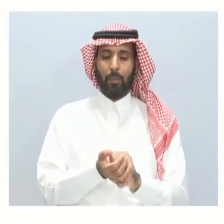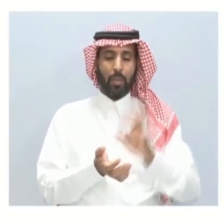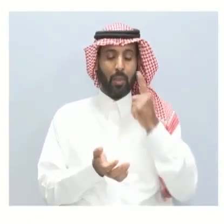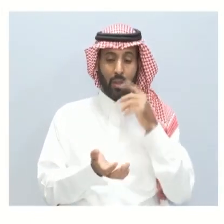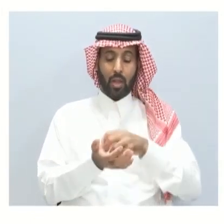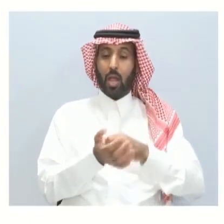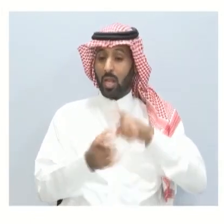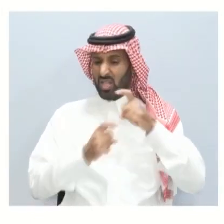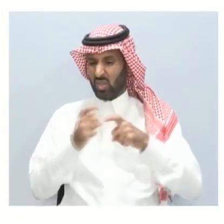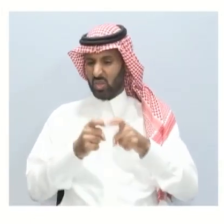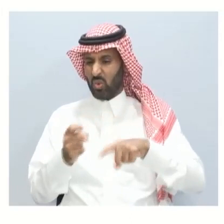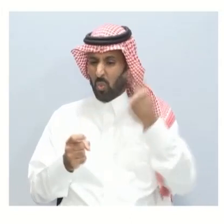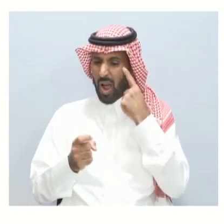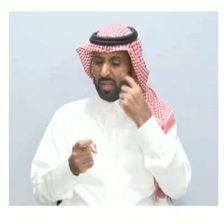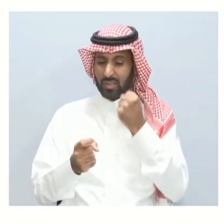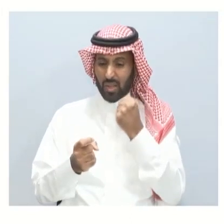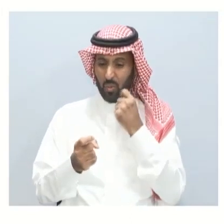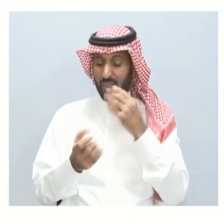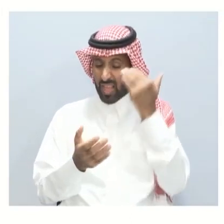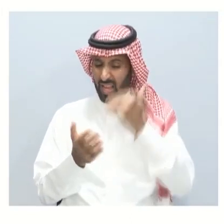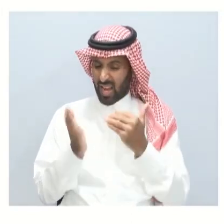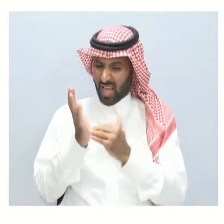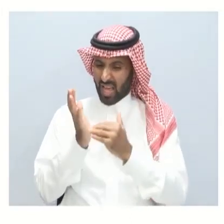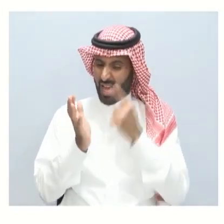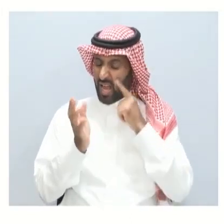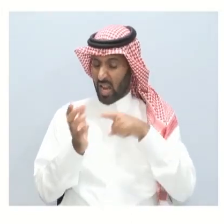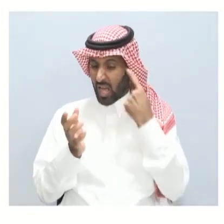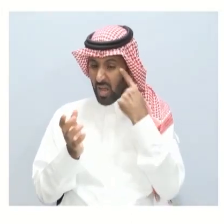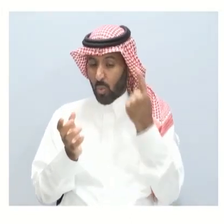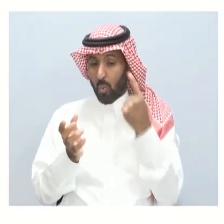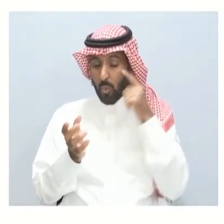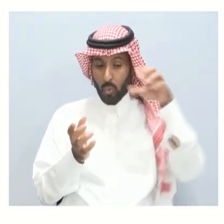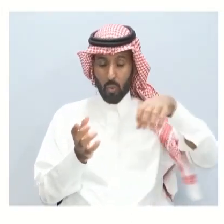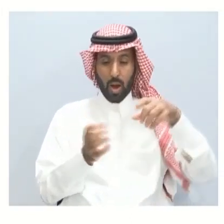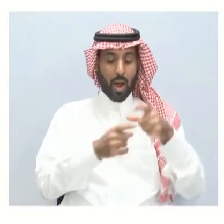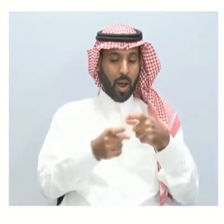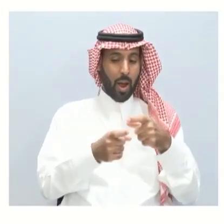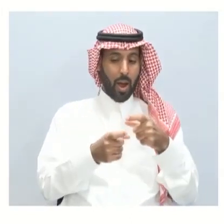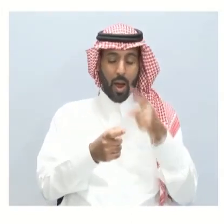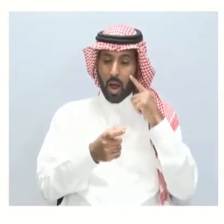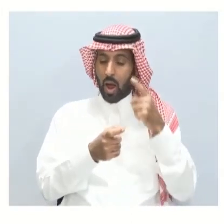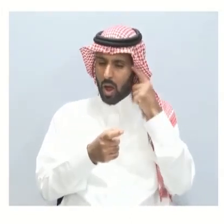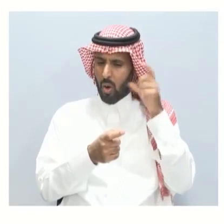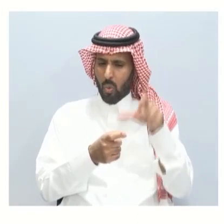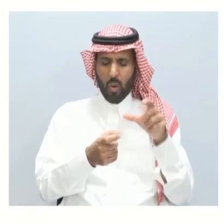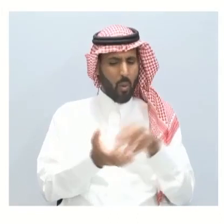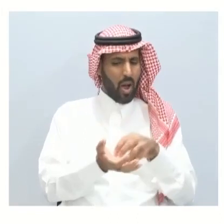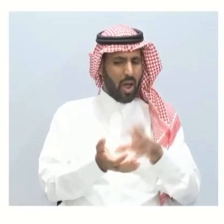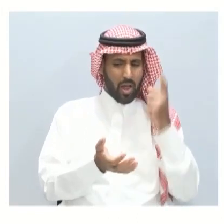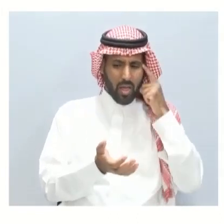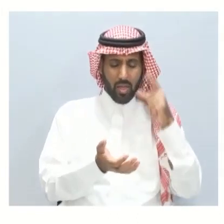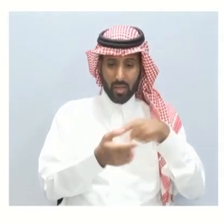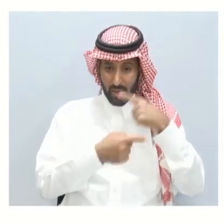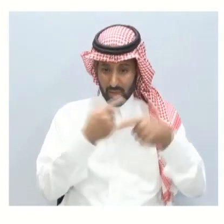يوجد الكترون واحد في مستوى الطاقه الاخير للعناصر المجموعه الاولى ومن هنا نستطيع معرفه موقع العنصر